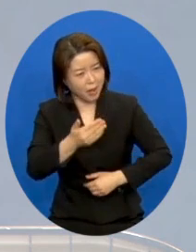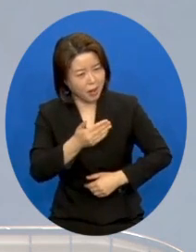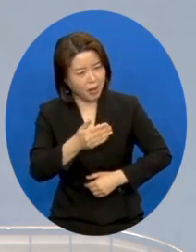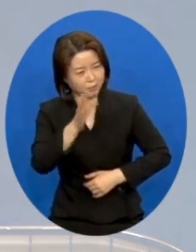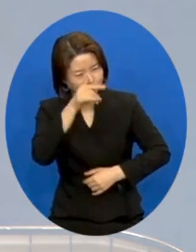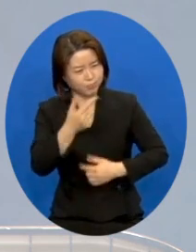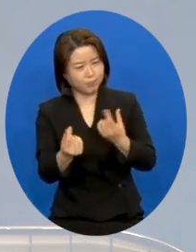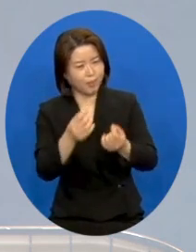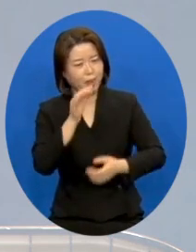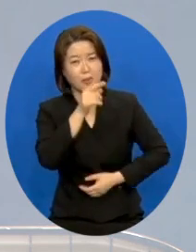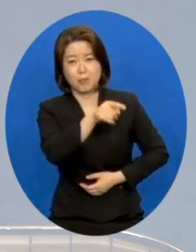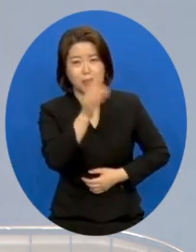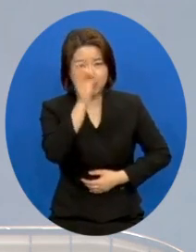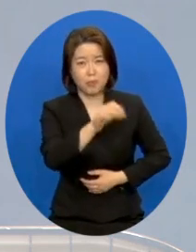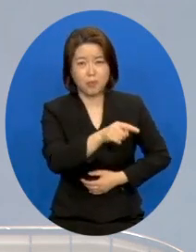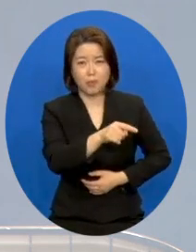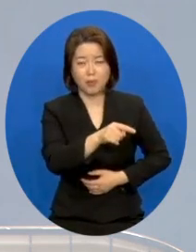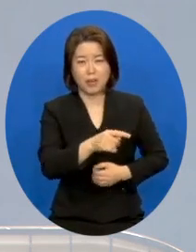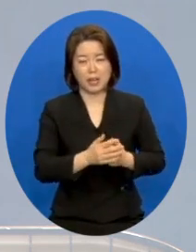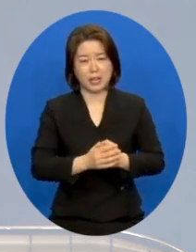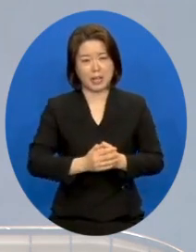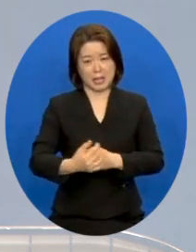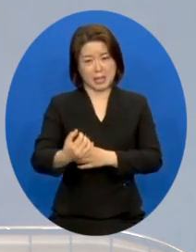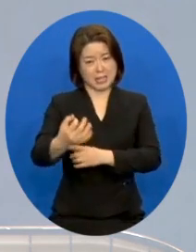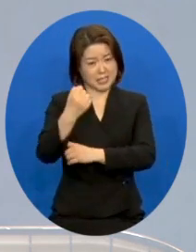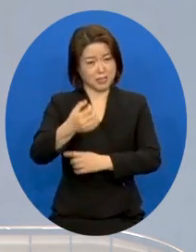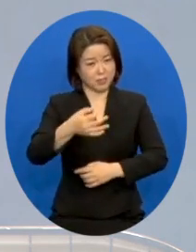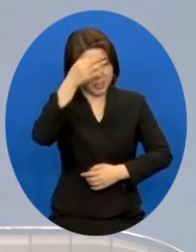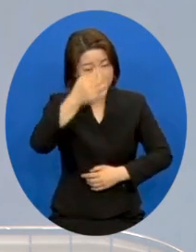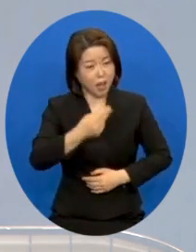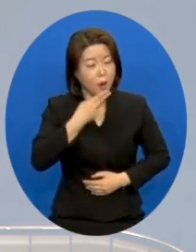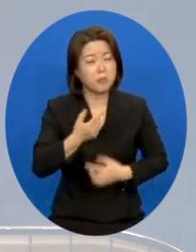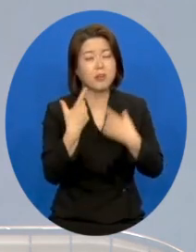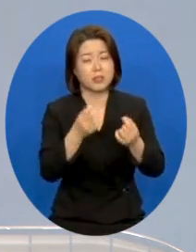바보같지만 보여요 무능하게 보여요